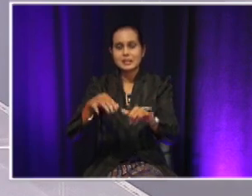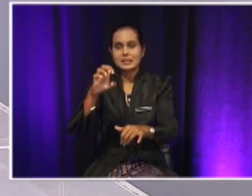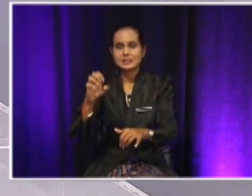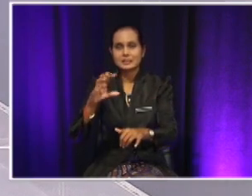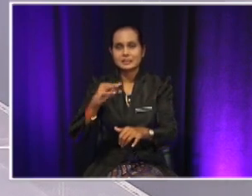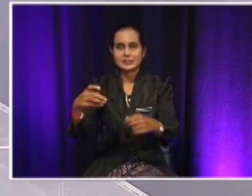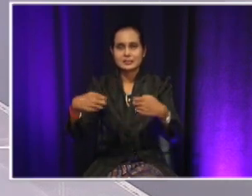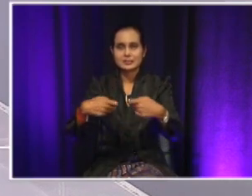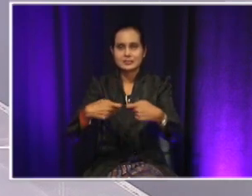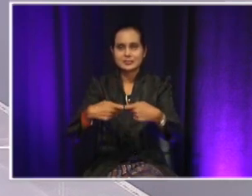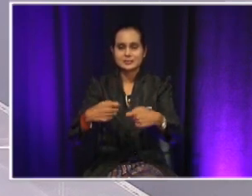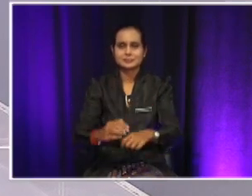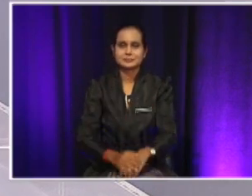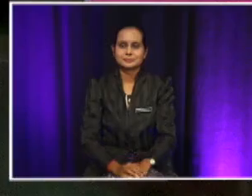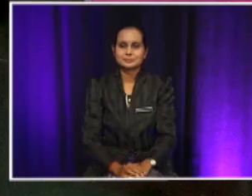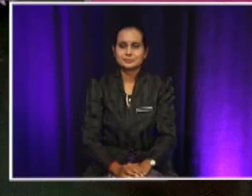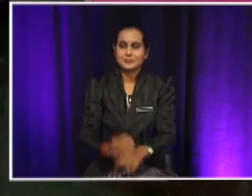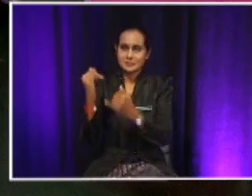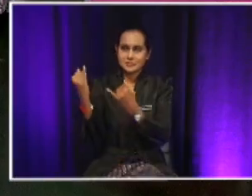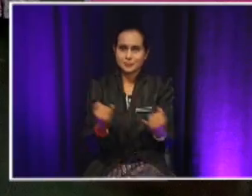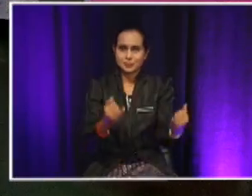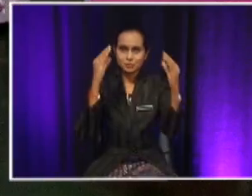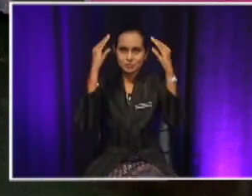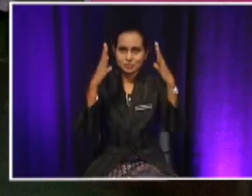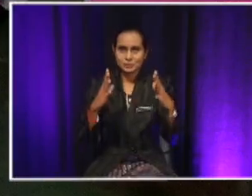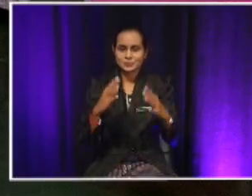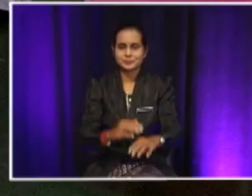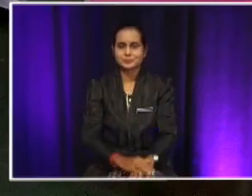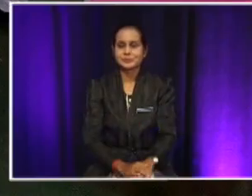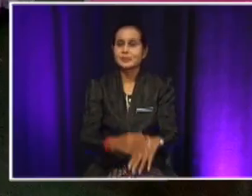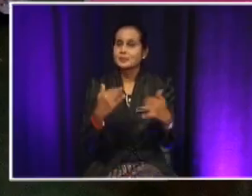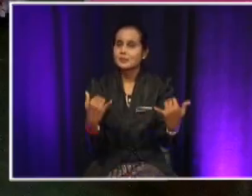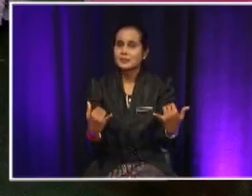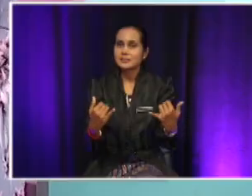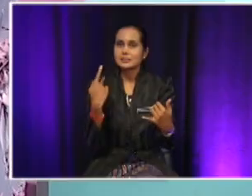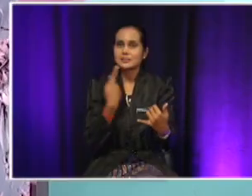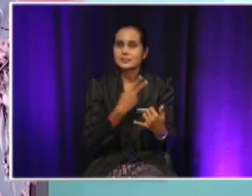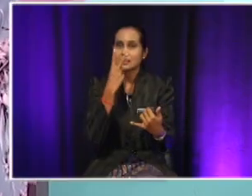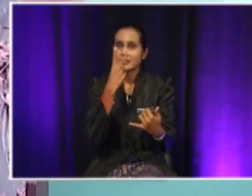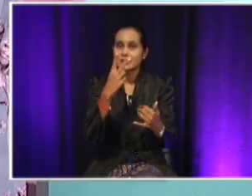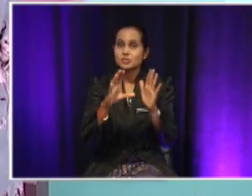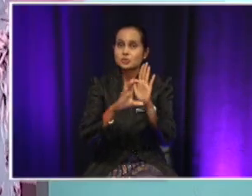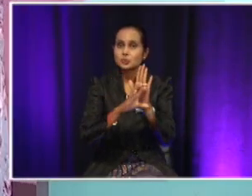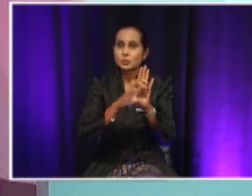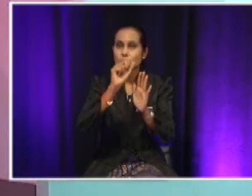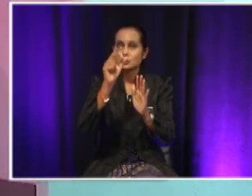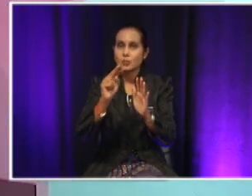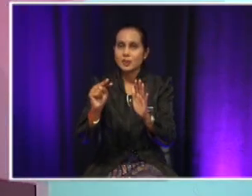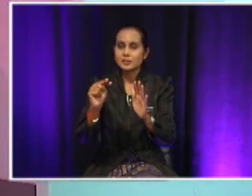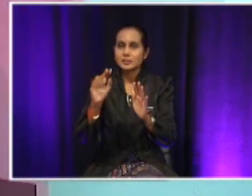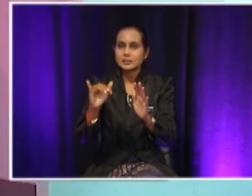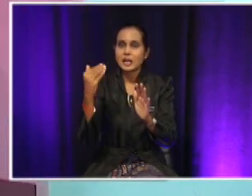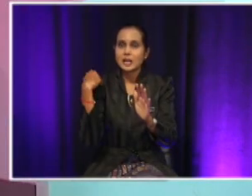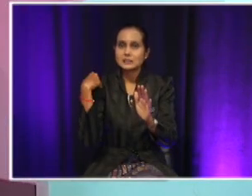Cikgu Zaharatul, silakan Cikgu. Okey, baik Fizi. Sekarang kita tengok, contoh soalan yang ada